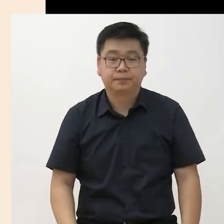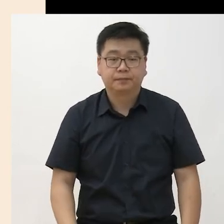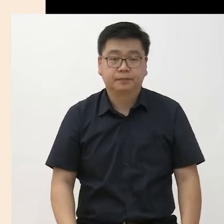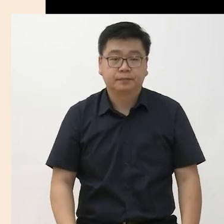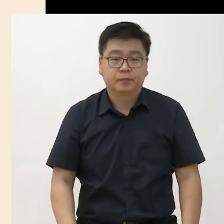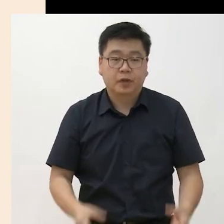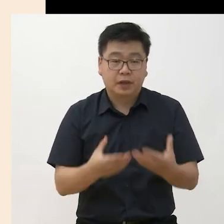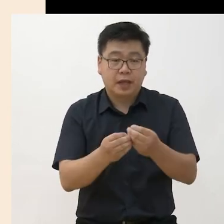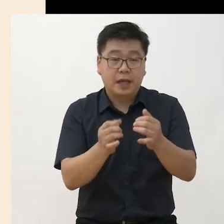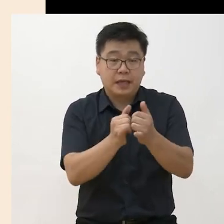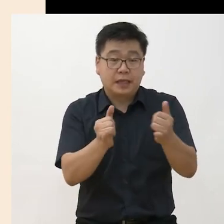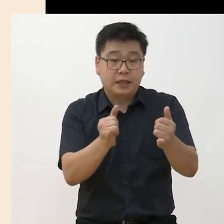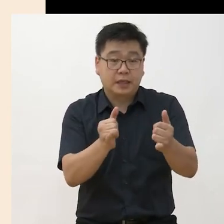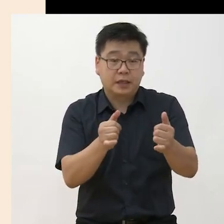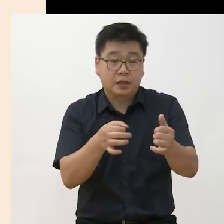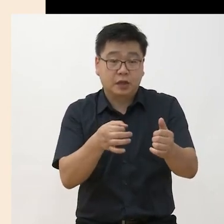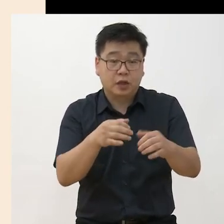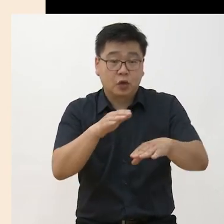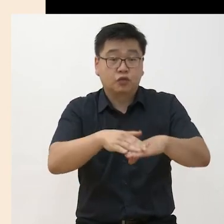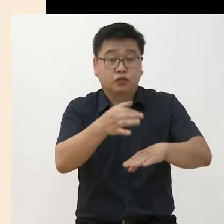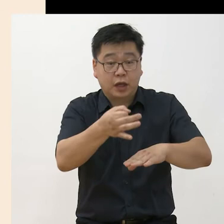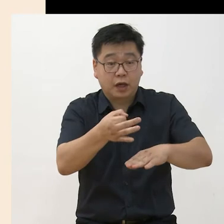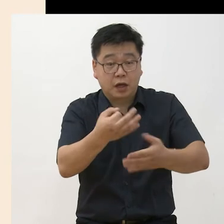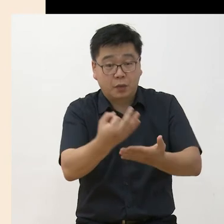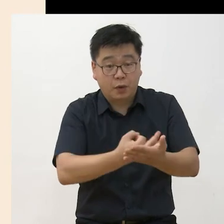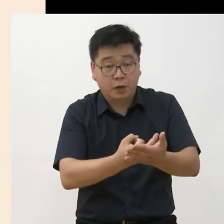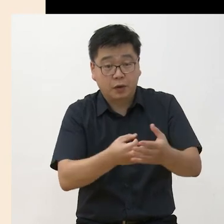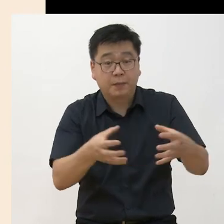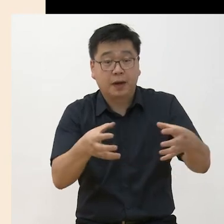이제 인건비도 지금 편성이 가능하도록 되어 있고요.